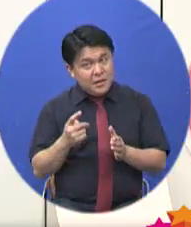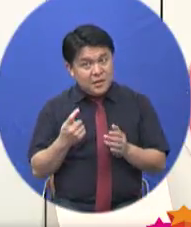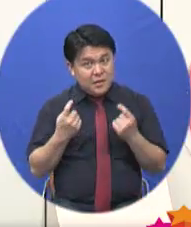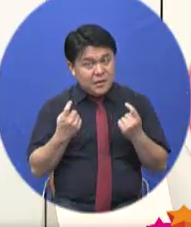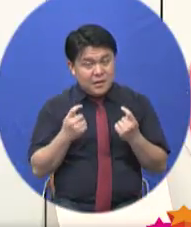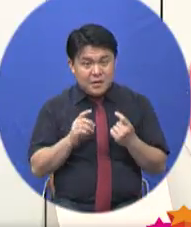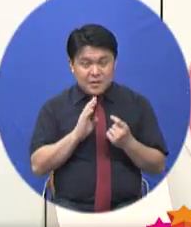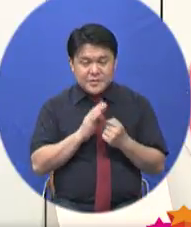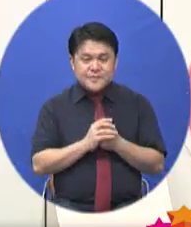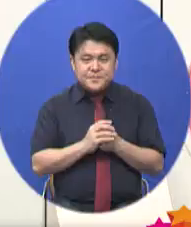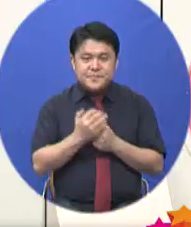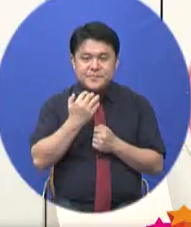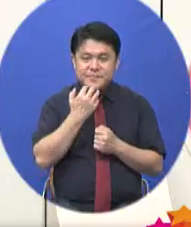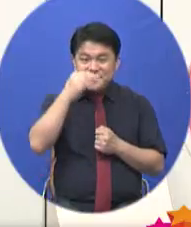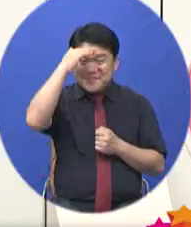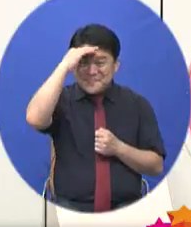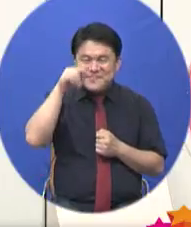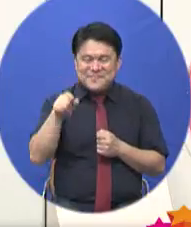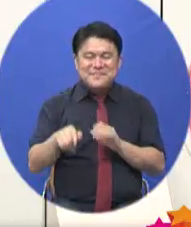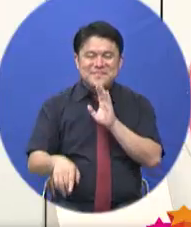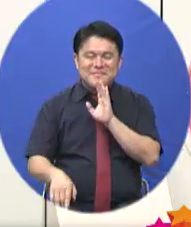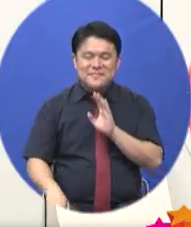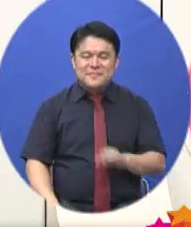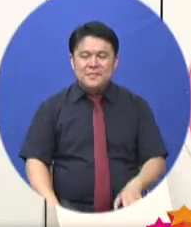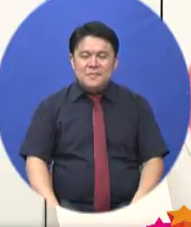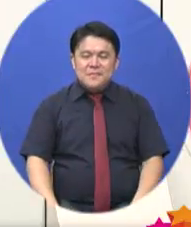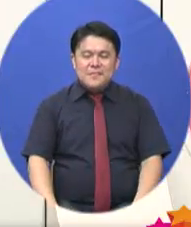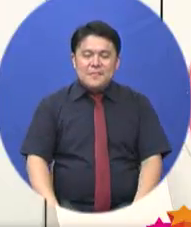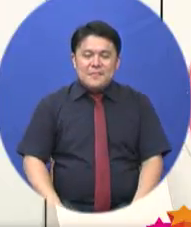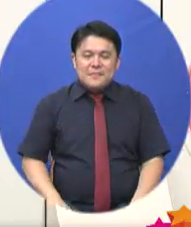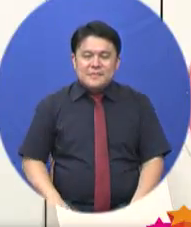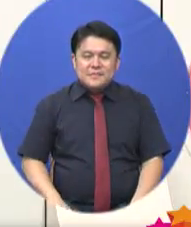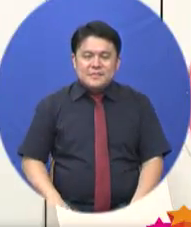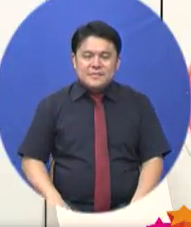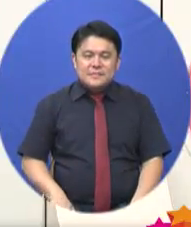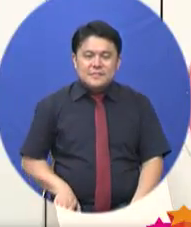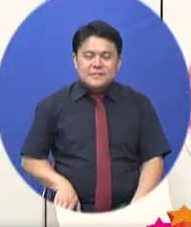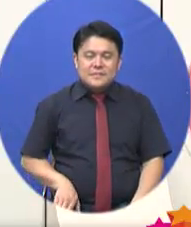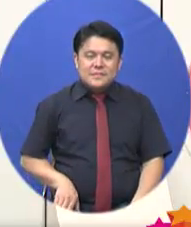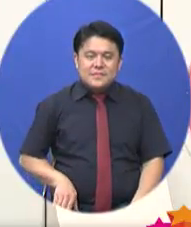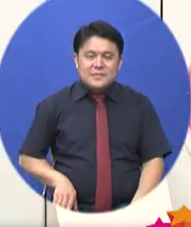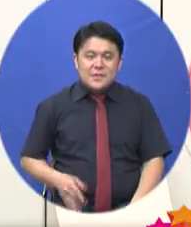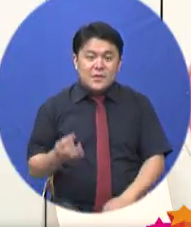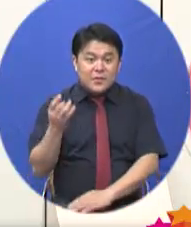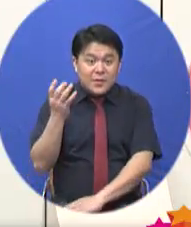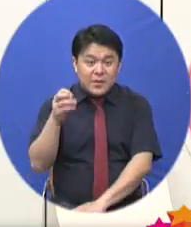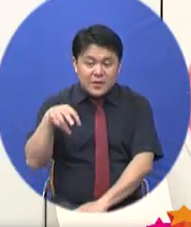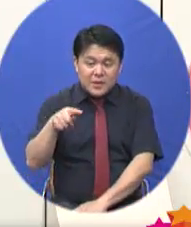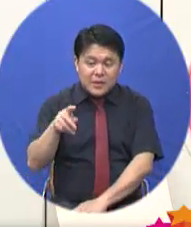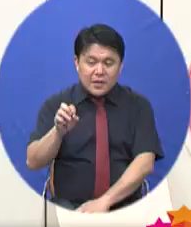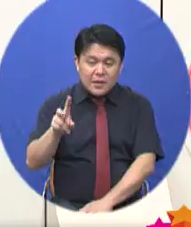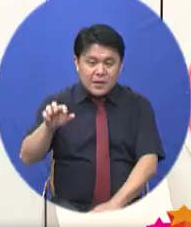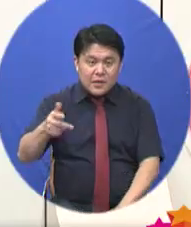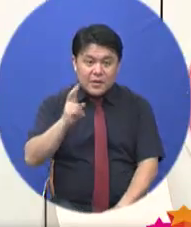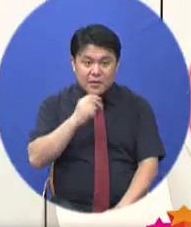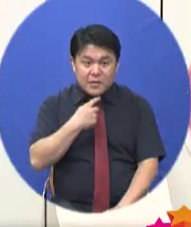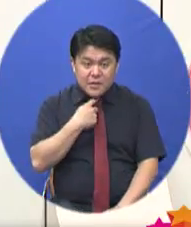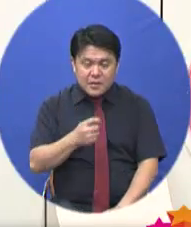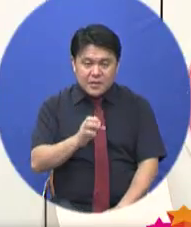그걸 네, 부르셨네. 네, 서울 구경. 서울 구경이. 네. 네, 이게 원래 서영춘 씨도